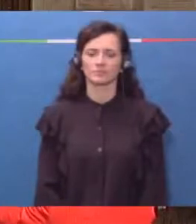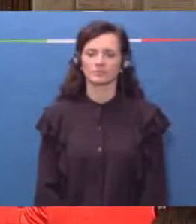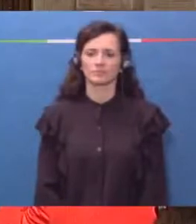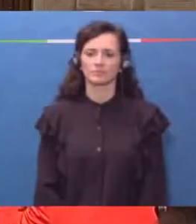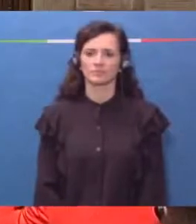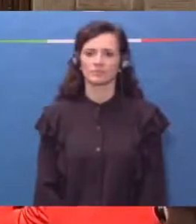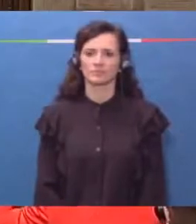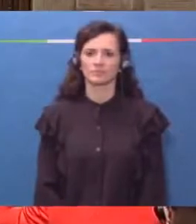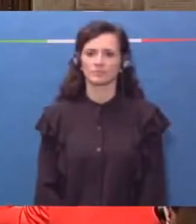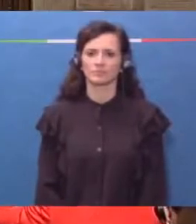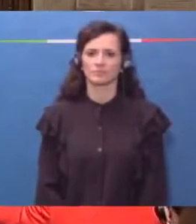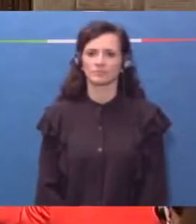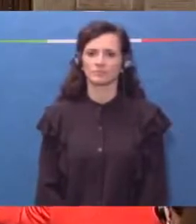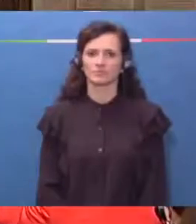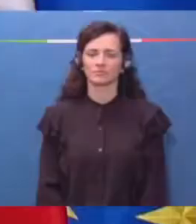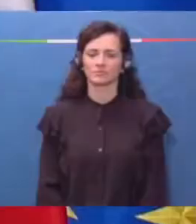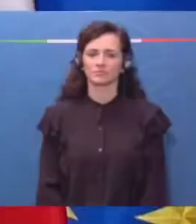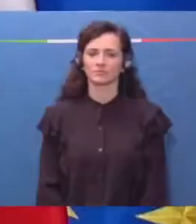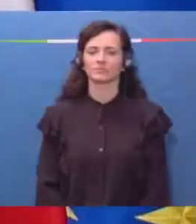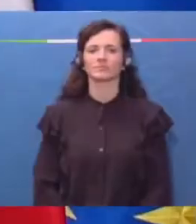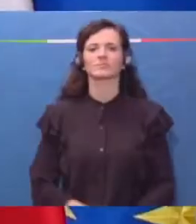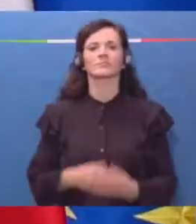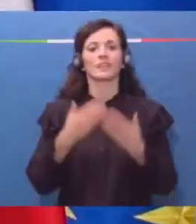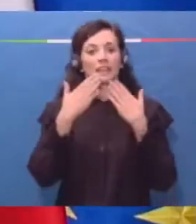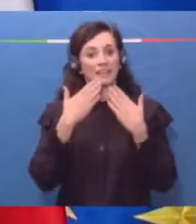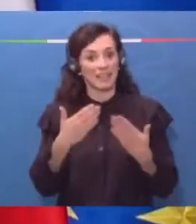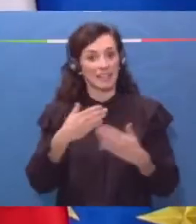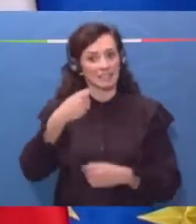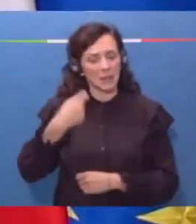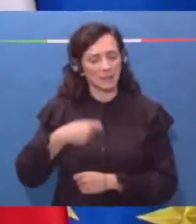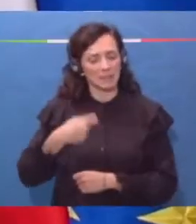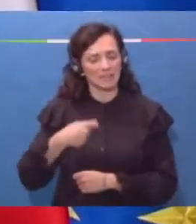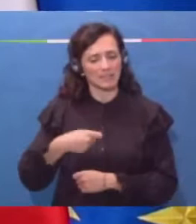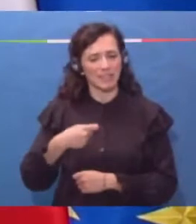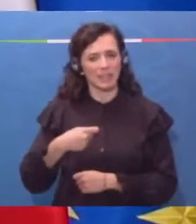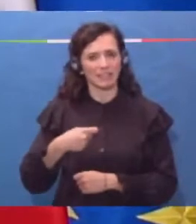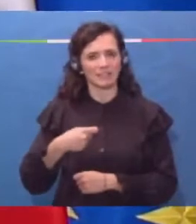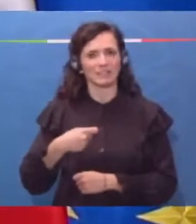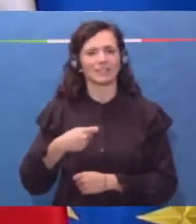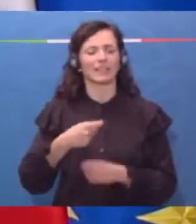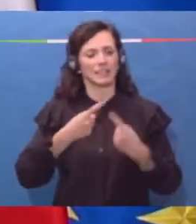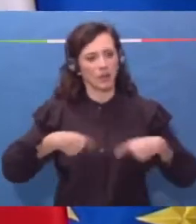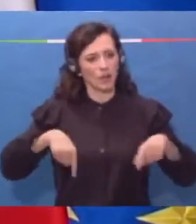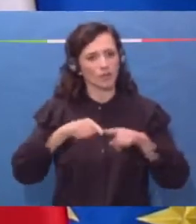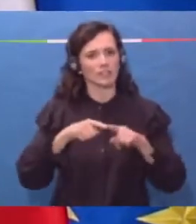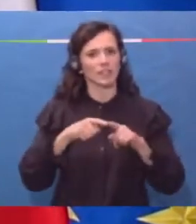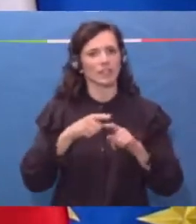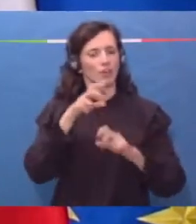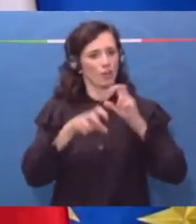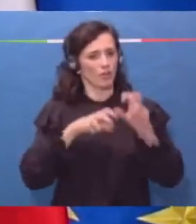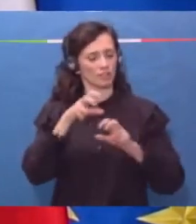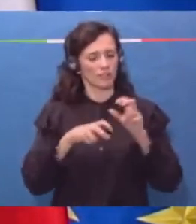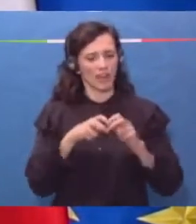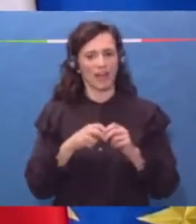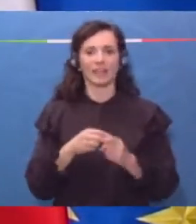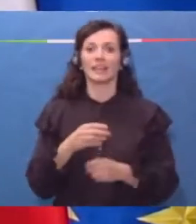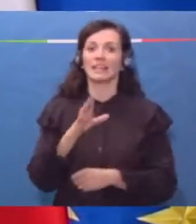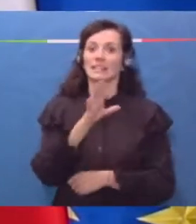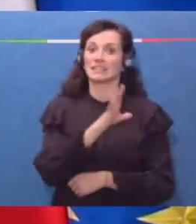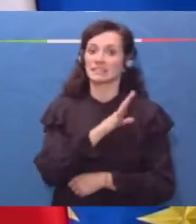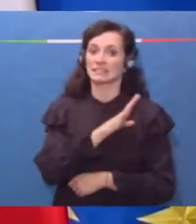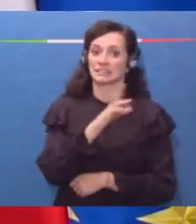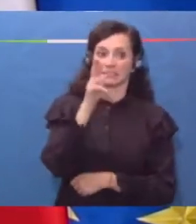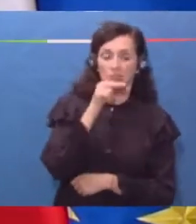Merci beaucoup, Monsieur le Président. Grazie, Presidente del Consiglio, caro Mario Draghi. Signore e signori ministri, signore e signori